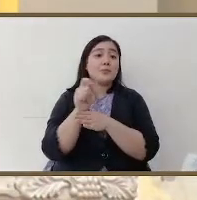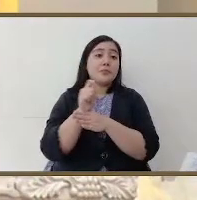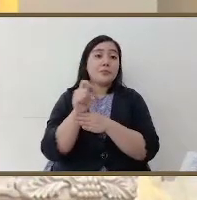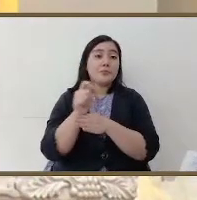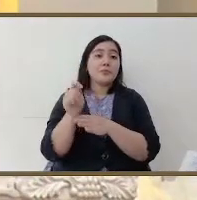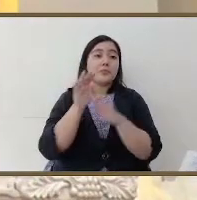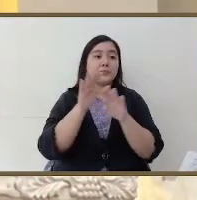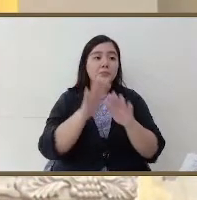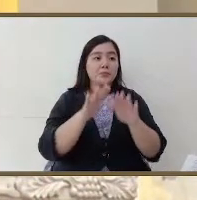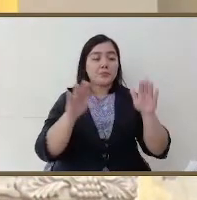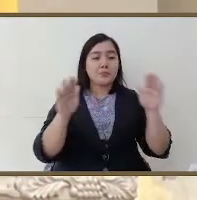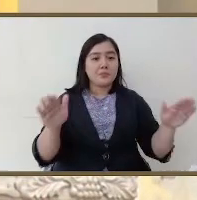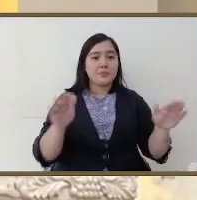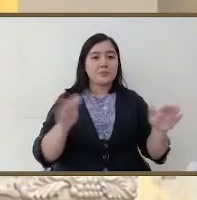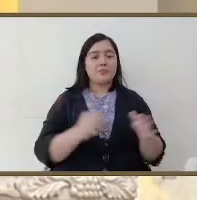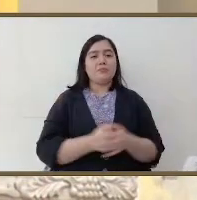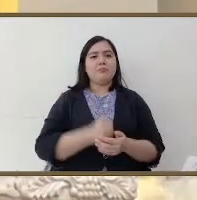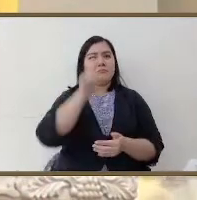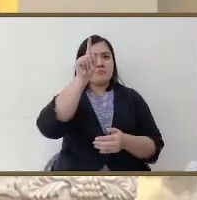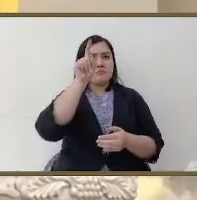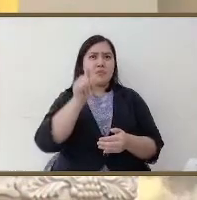Train up a child in the way he should go.